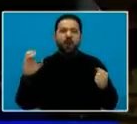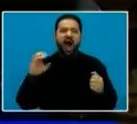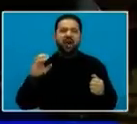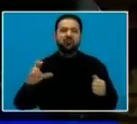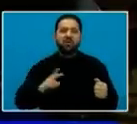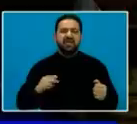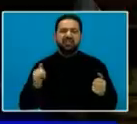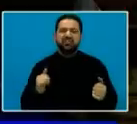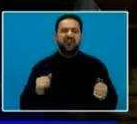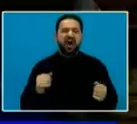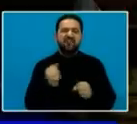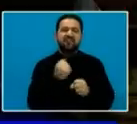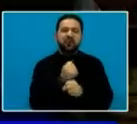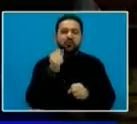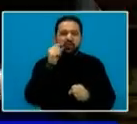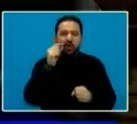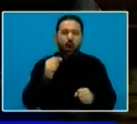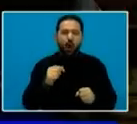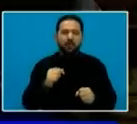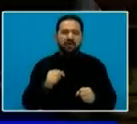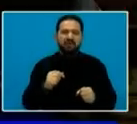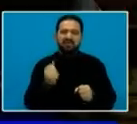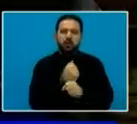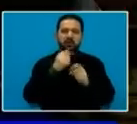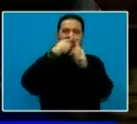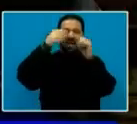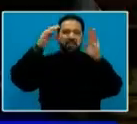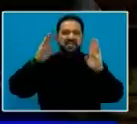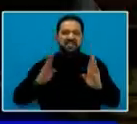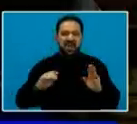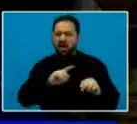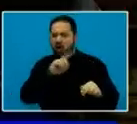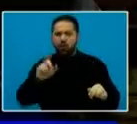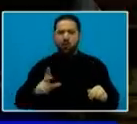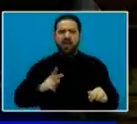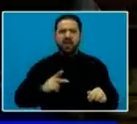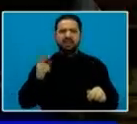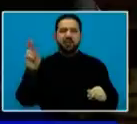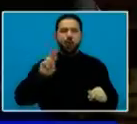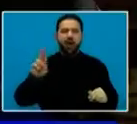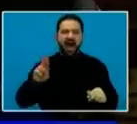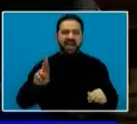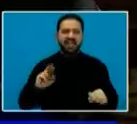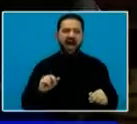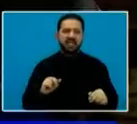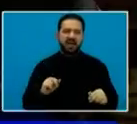o invenție a geografiei noastre, ci este o realitate mai